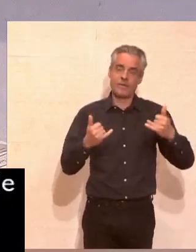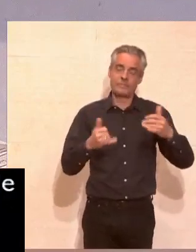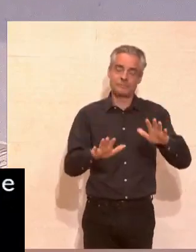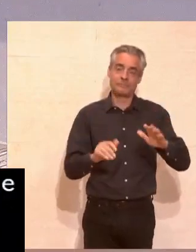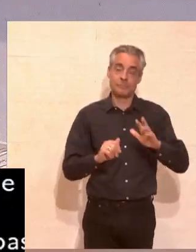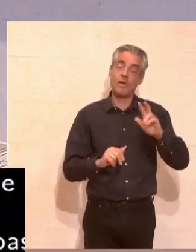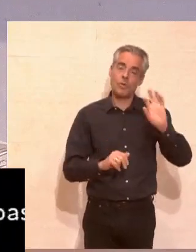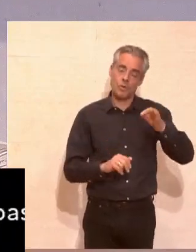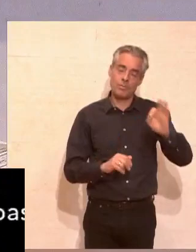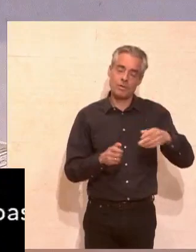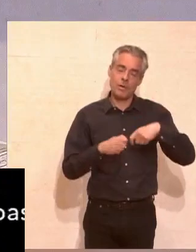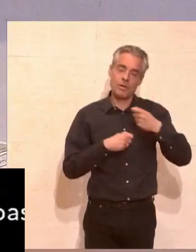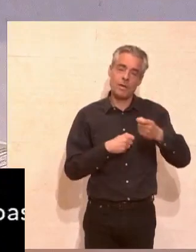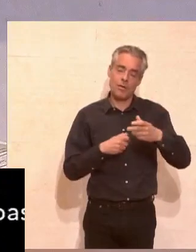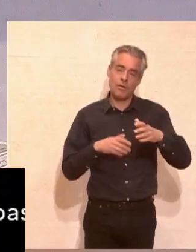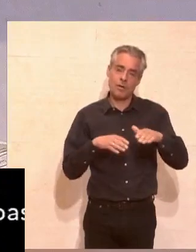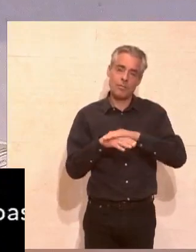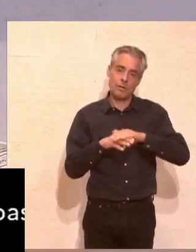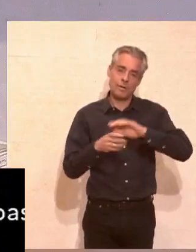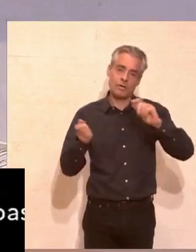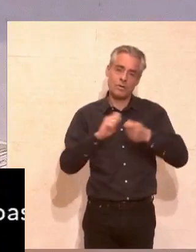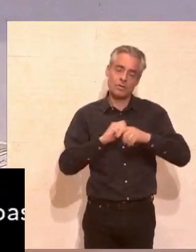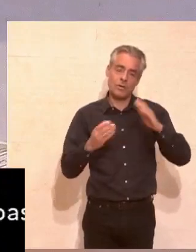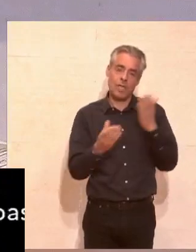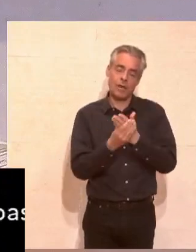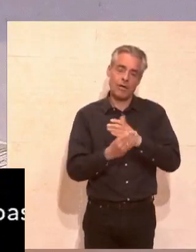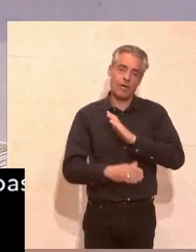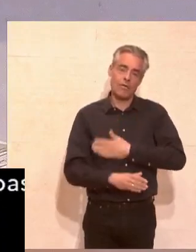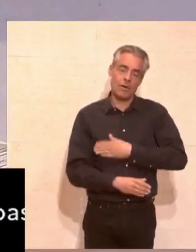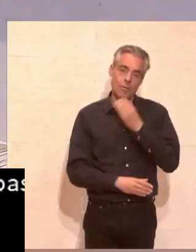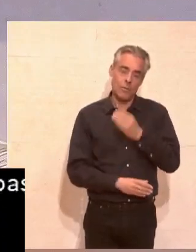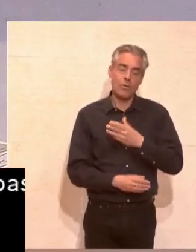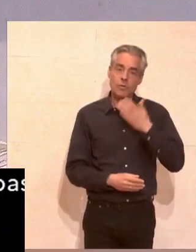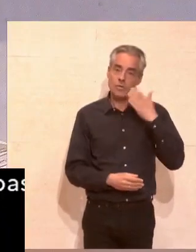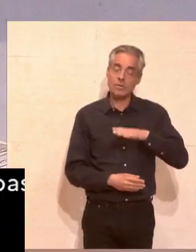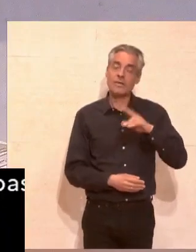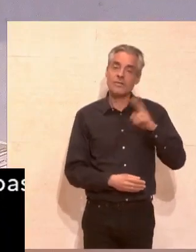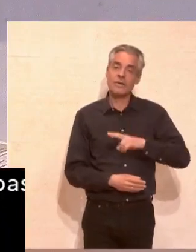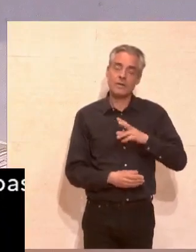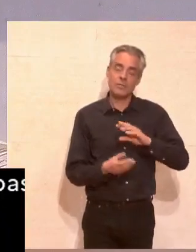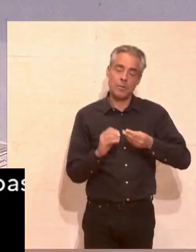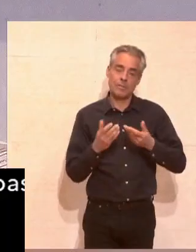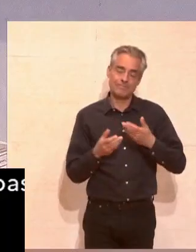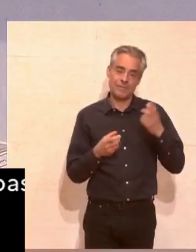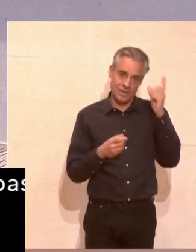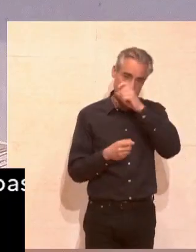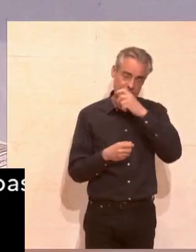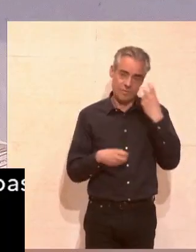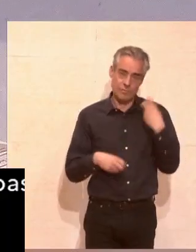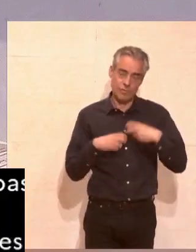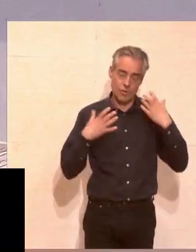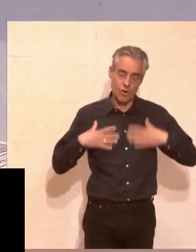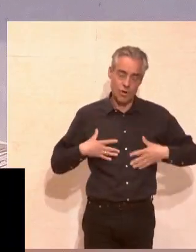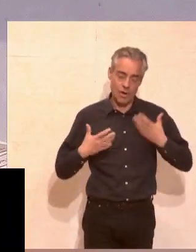réponse, mais oui, c'est long avant que la politique nécessairement mette les choses en place, mais on sait que effectivement, c'est un peu difficile pour le corps, là,